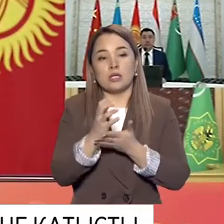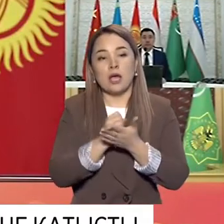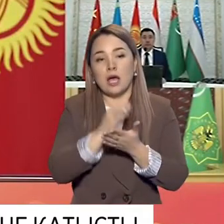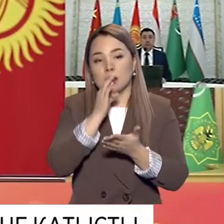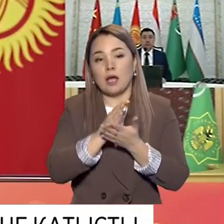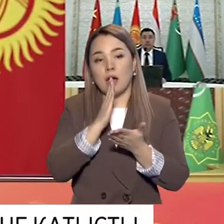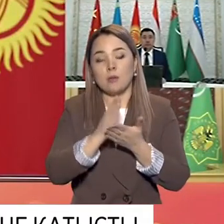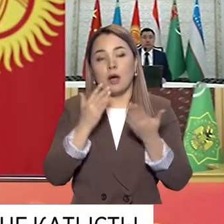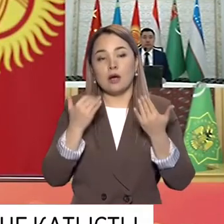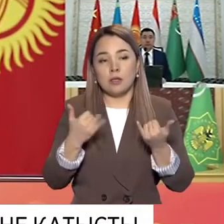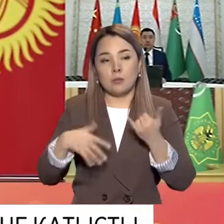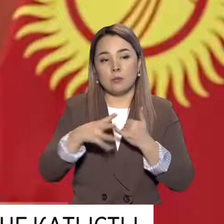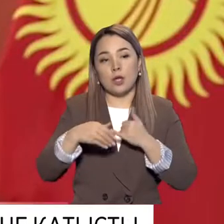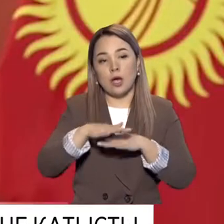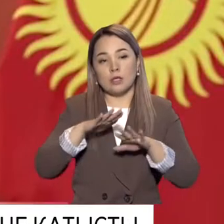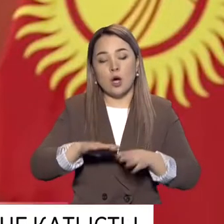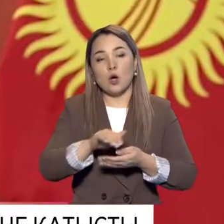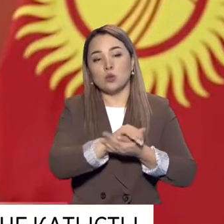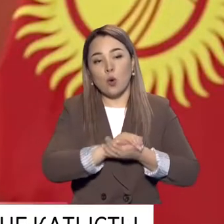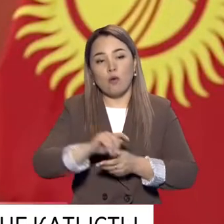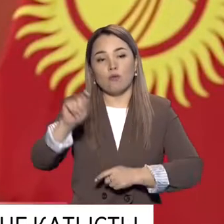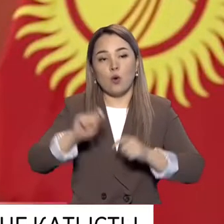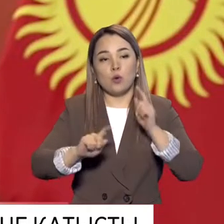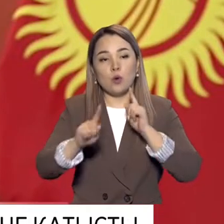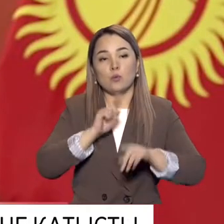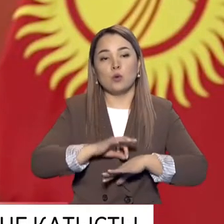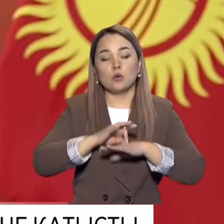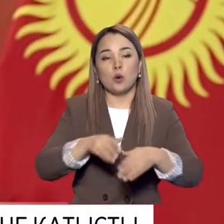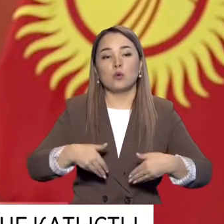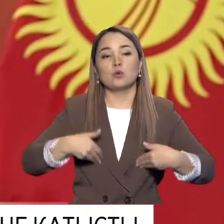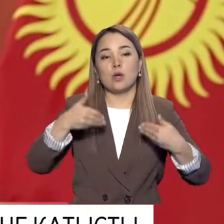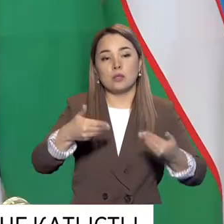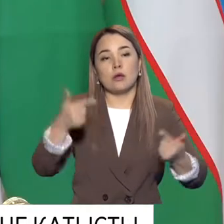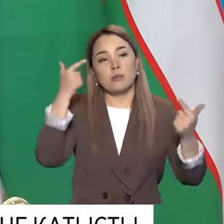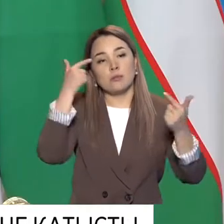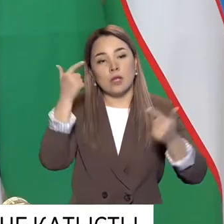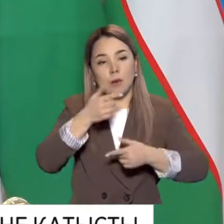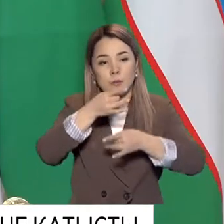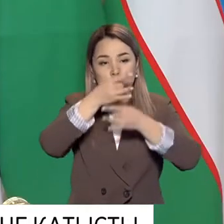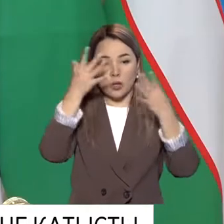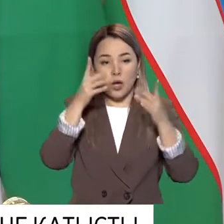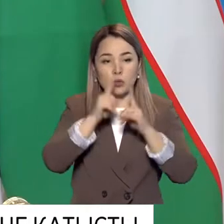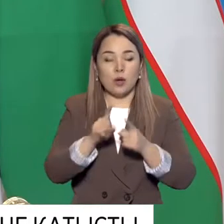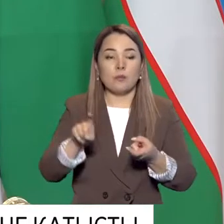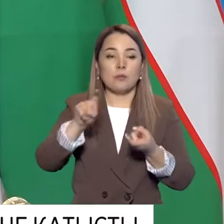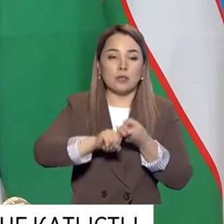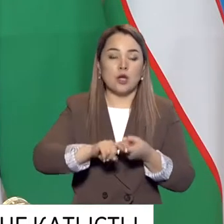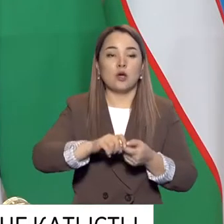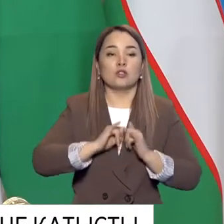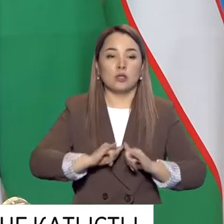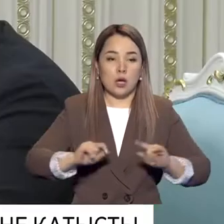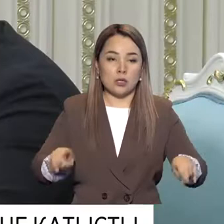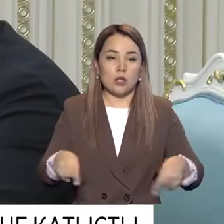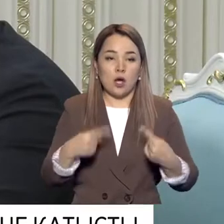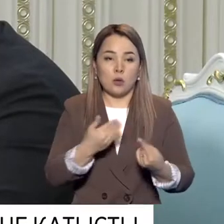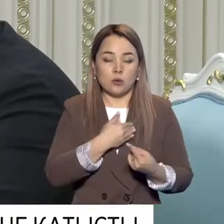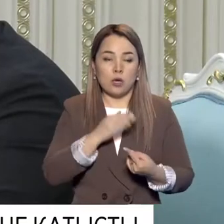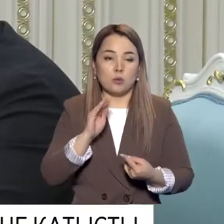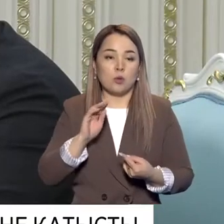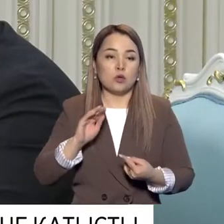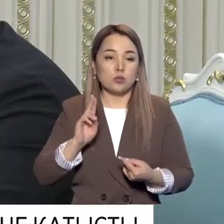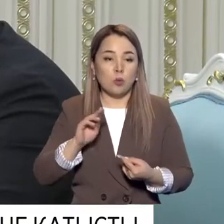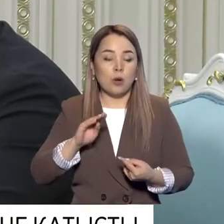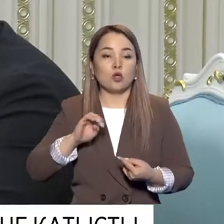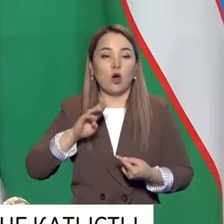бөлек аталған аймақтарда халықтар достығы форумын өткізуді ұсынды. Білім, мәдениет пен туризмді түлету үшін байланыс жанданады. Қасым-Жомарт Тоқаев бұл